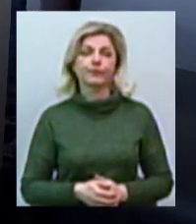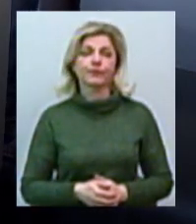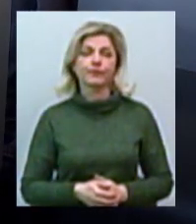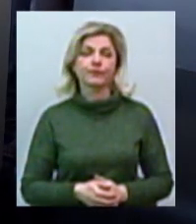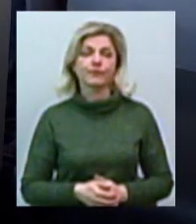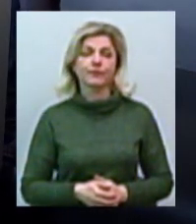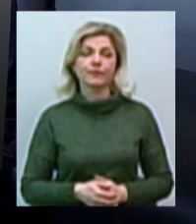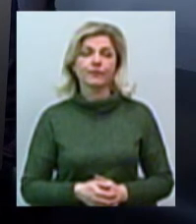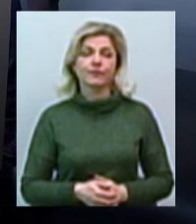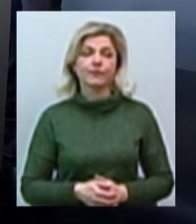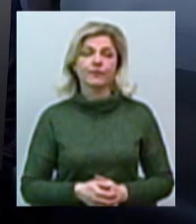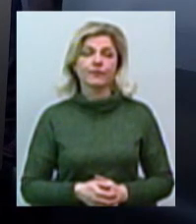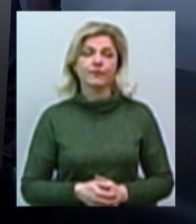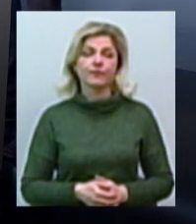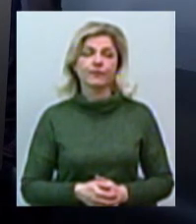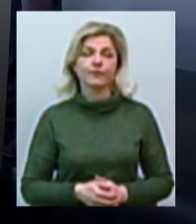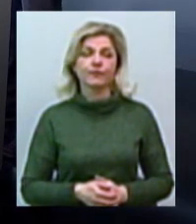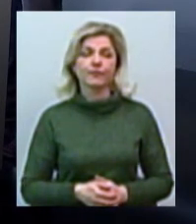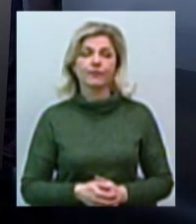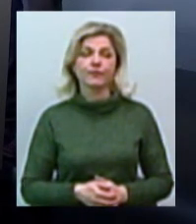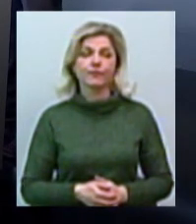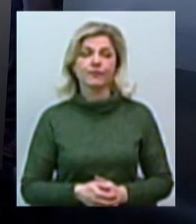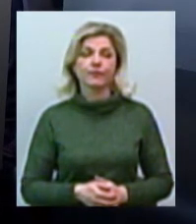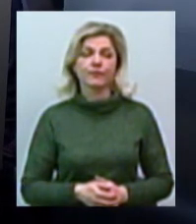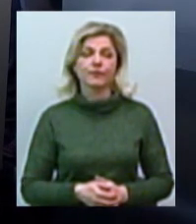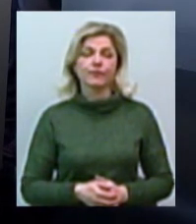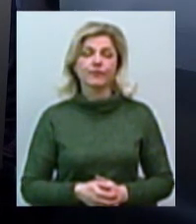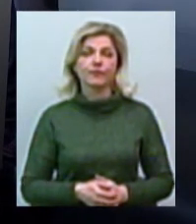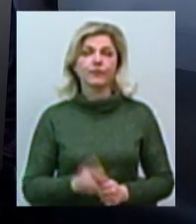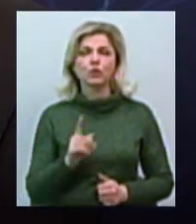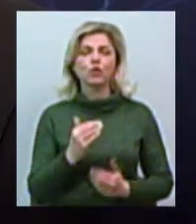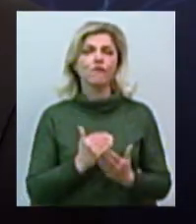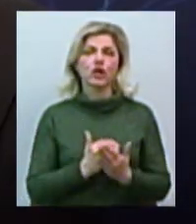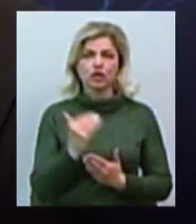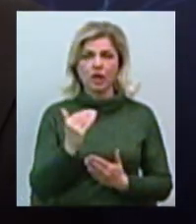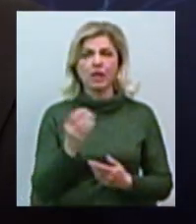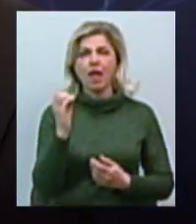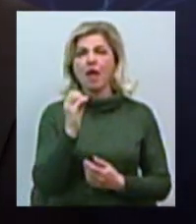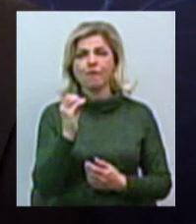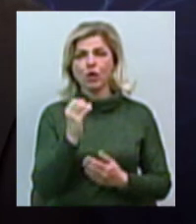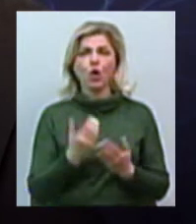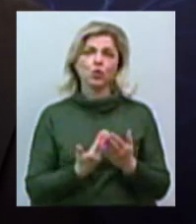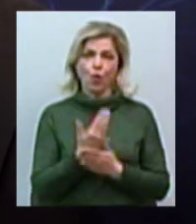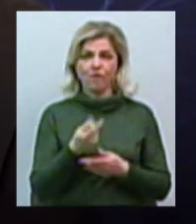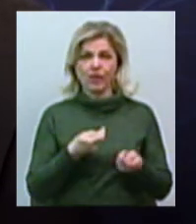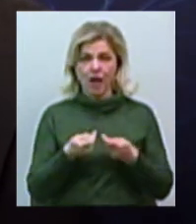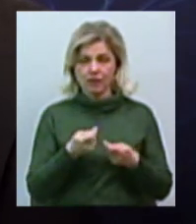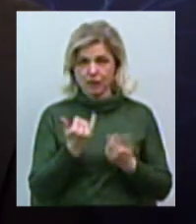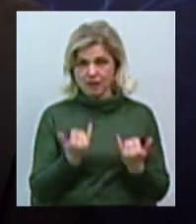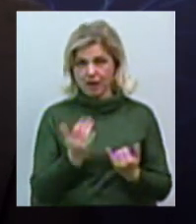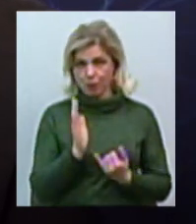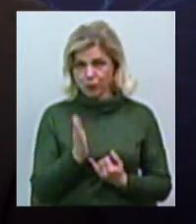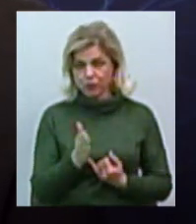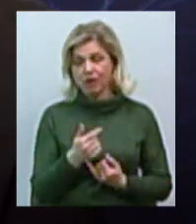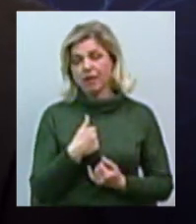що оце у нас вершина європейської нової влади зараз буде, так? То я хочу